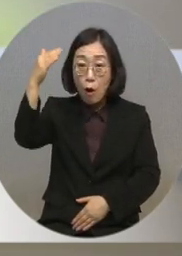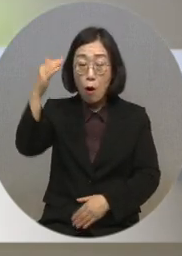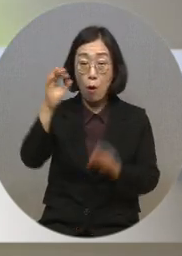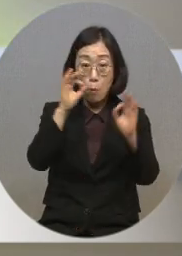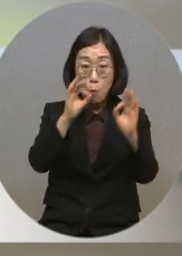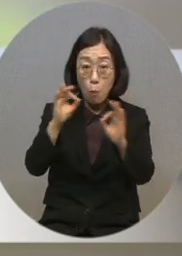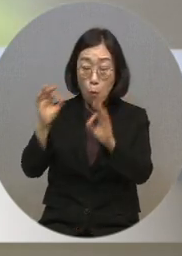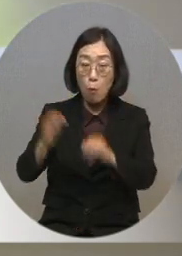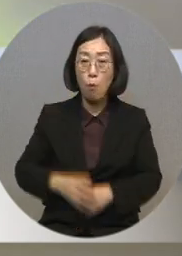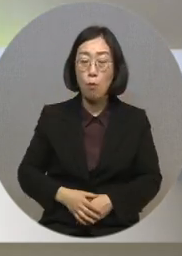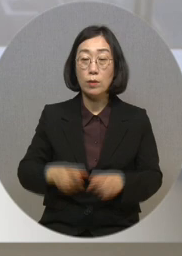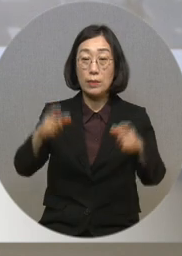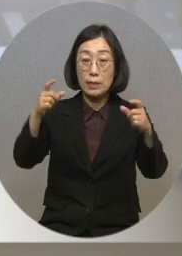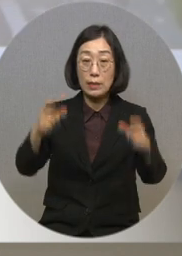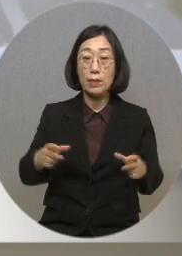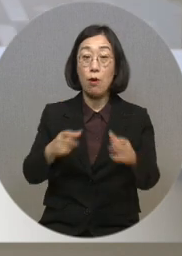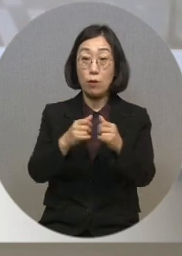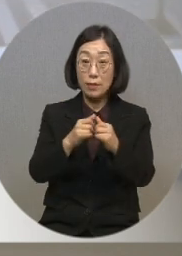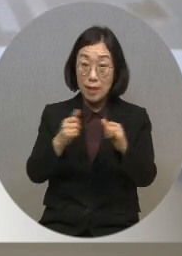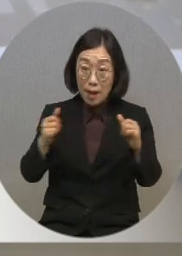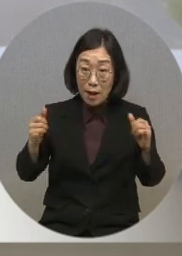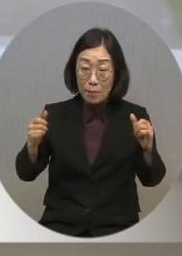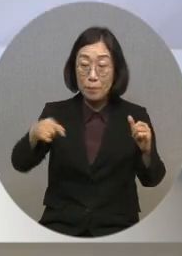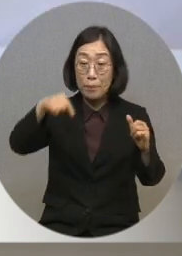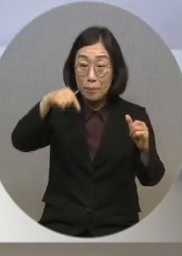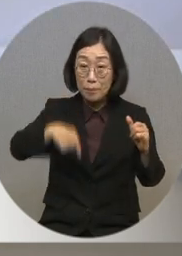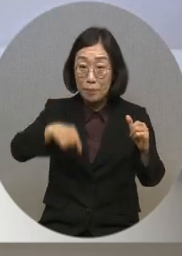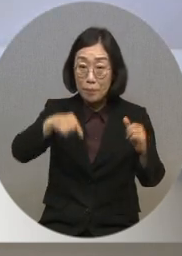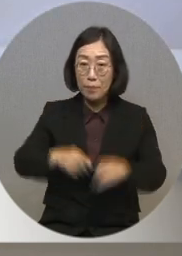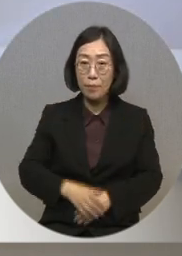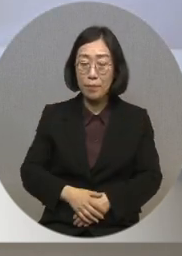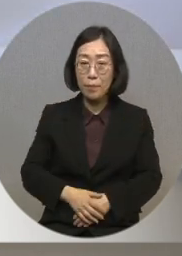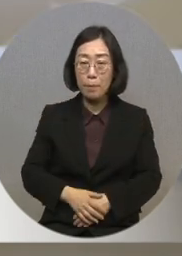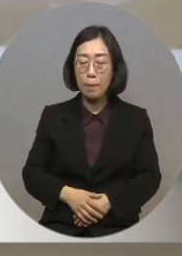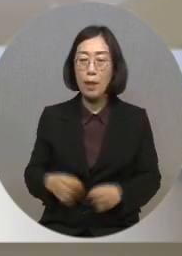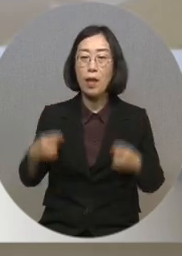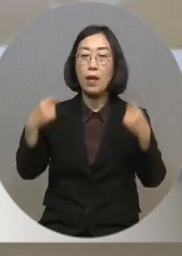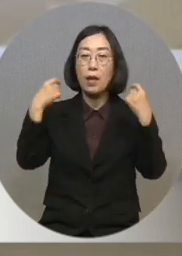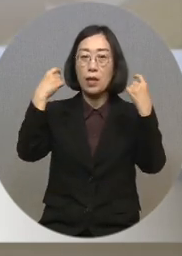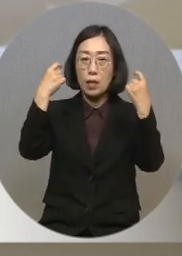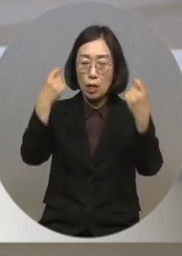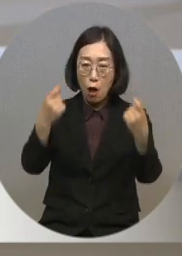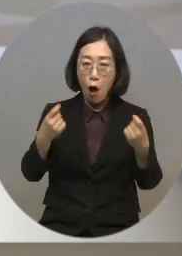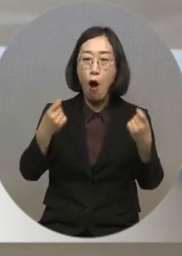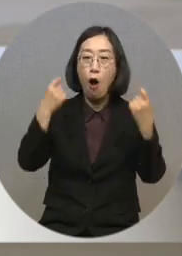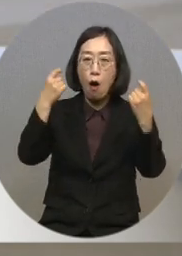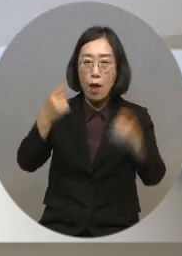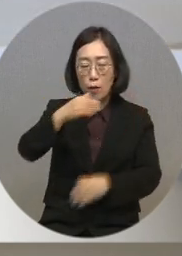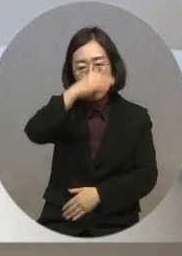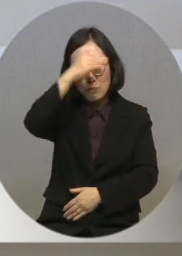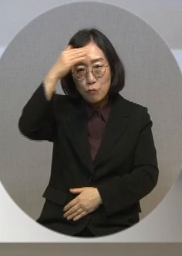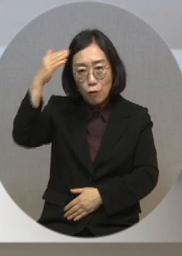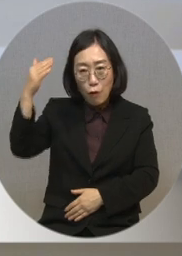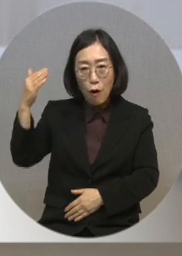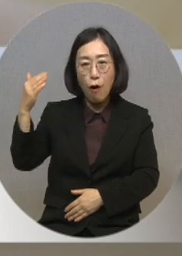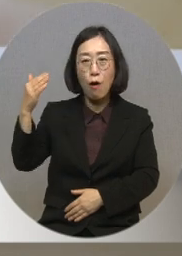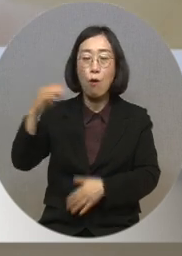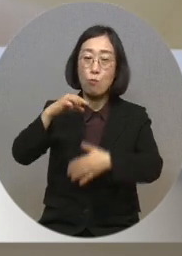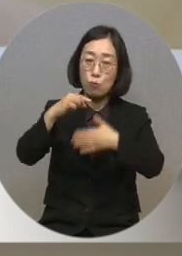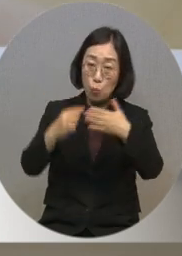또 많은 그 지역 시민들이 또 어떤 관광 코스로